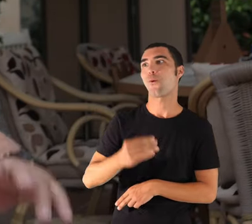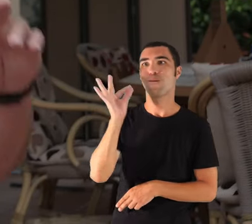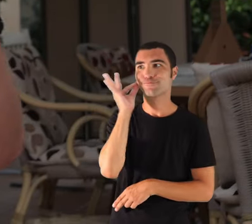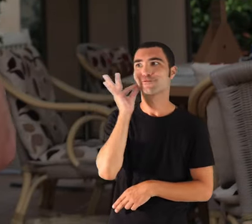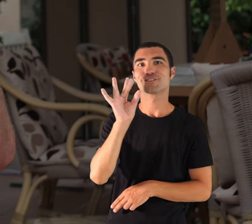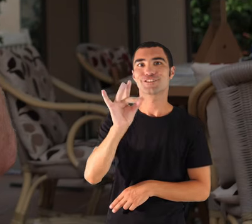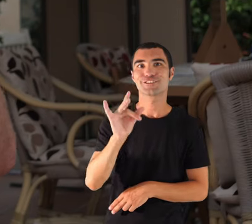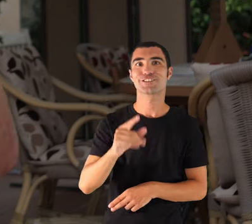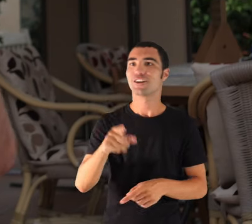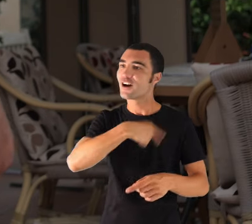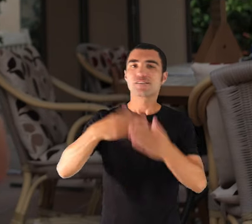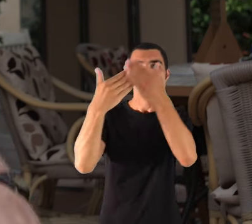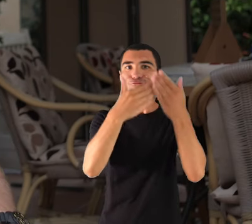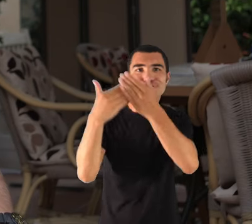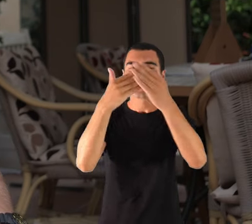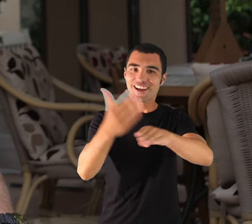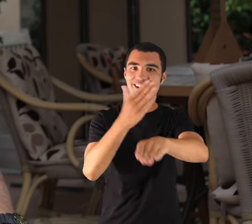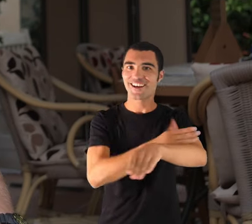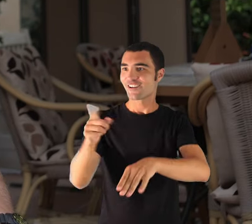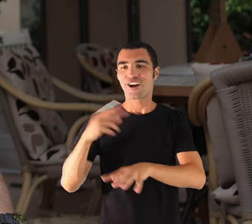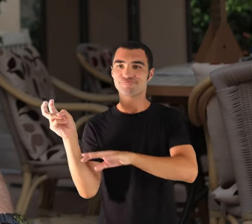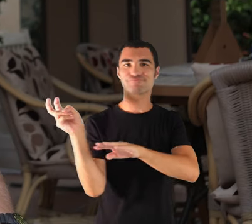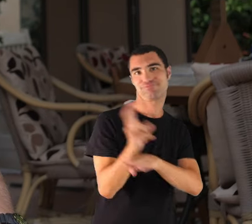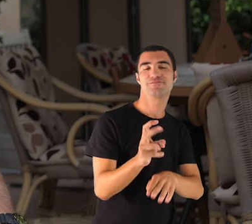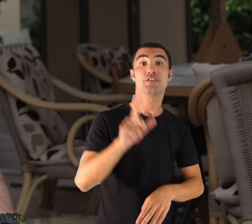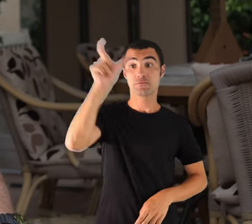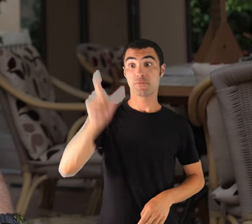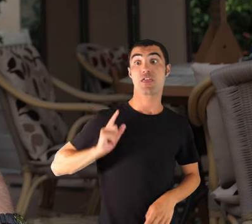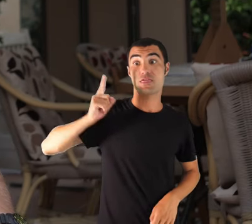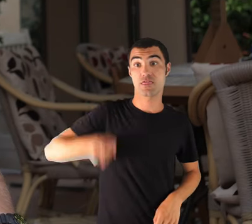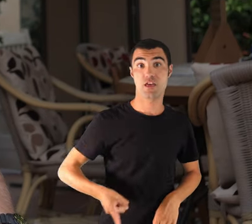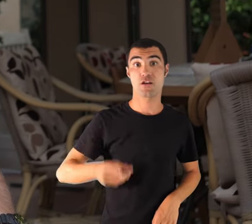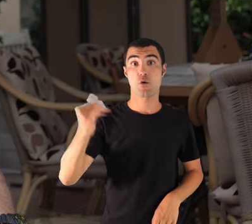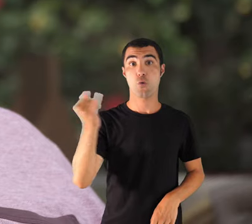Així, quan anàvem a l'hotel Mare Nostrum, hi havia el director, que era don Joan...